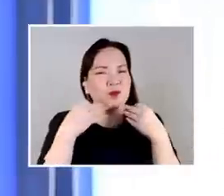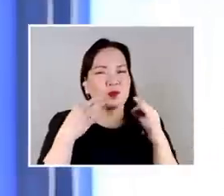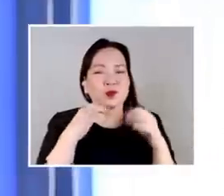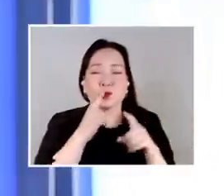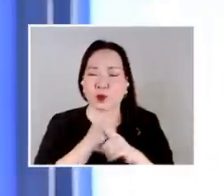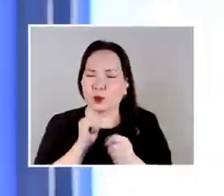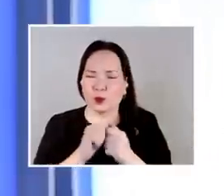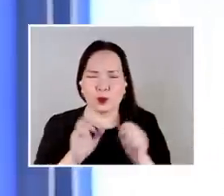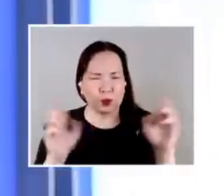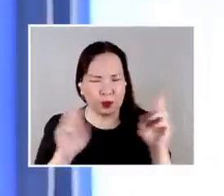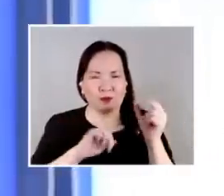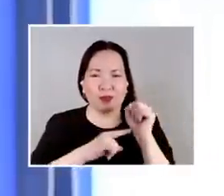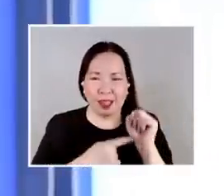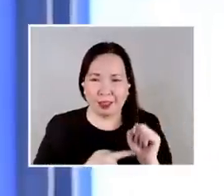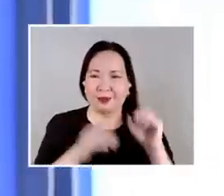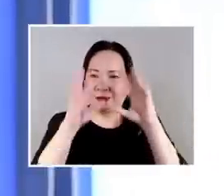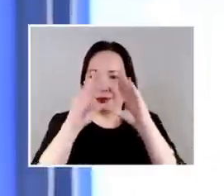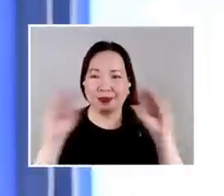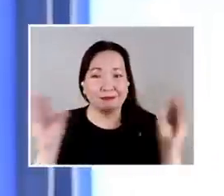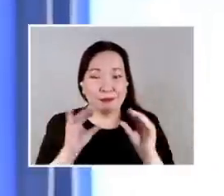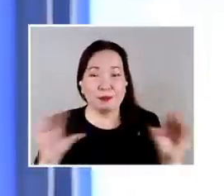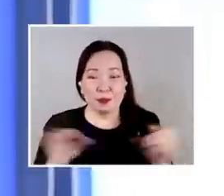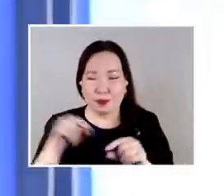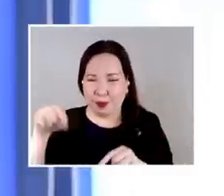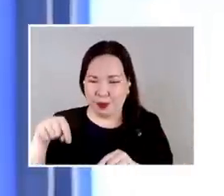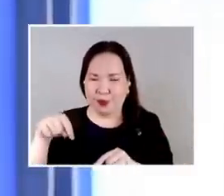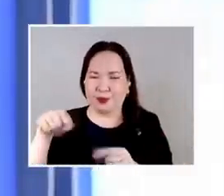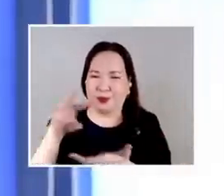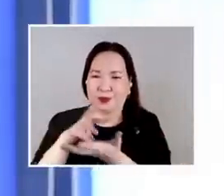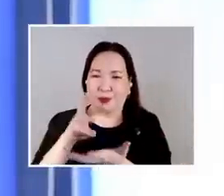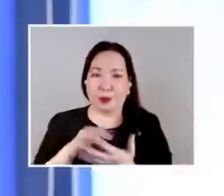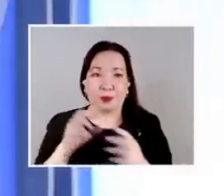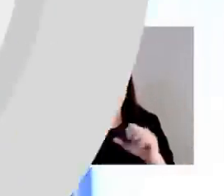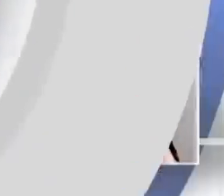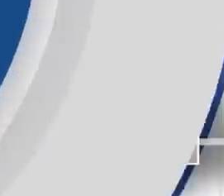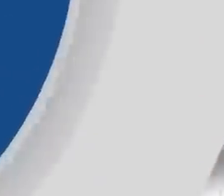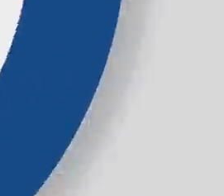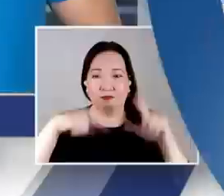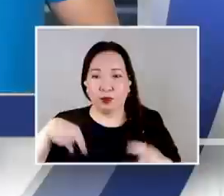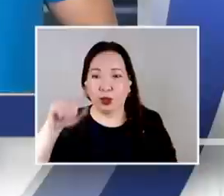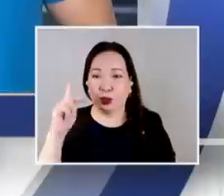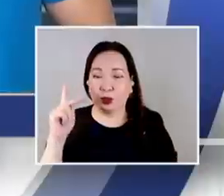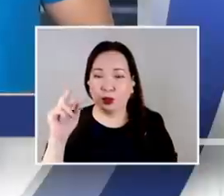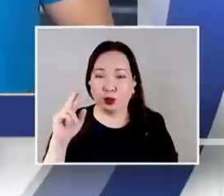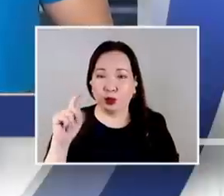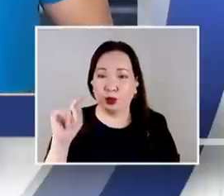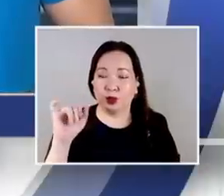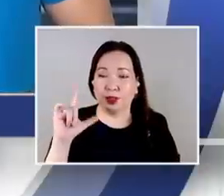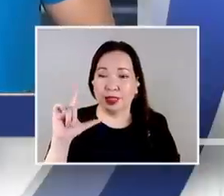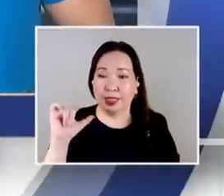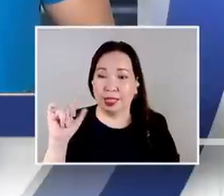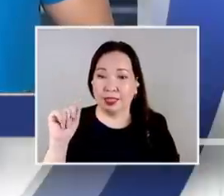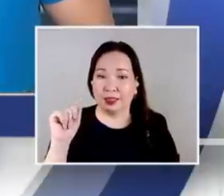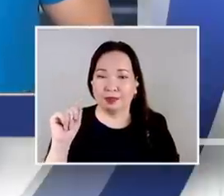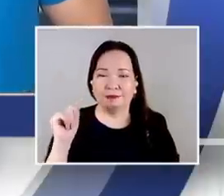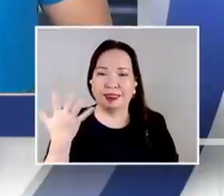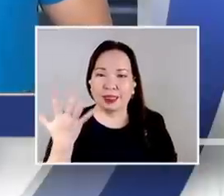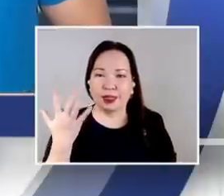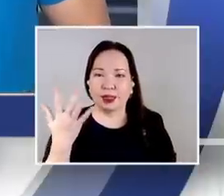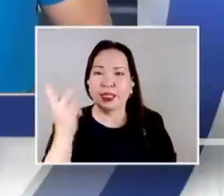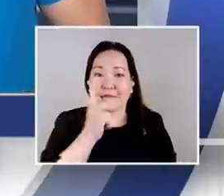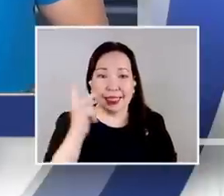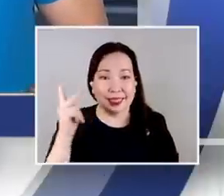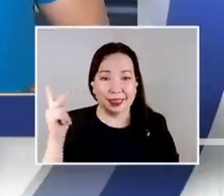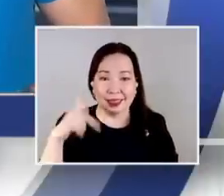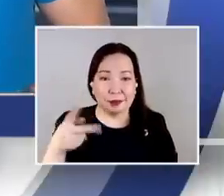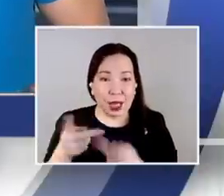na pagsisimula ng Christmas season sa lungsod. Live mula sa Kartilya ng Katipunan sa Maynila, nagpapatrol Jeffrey